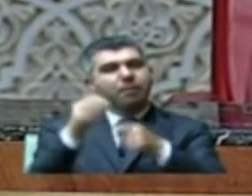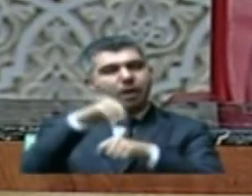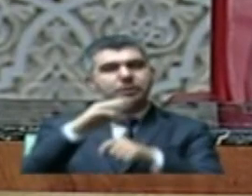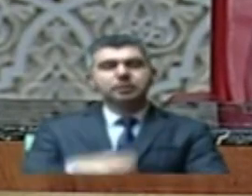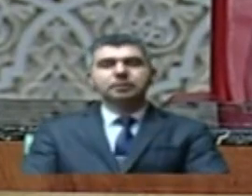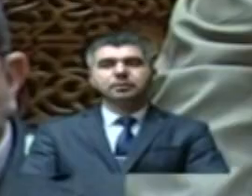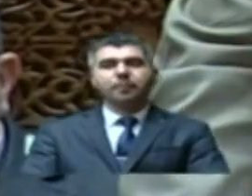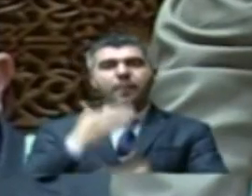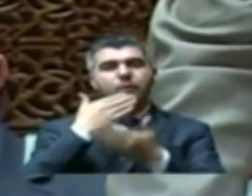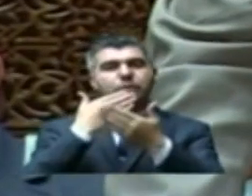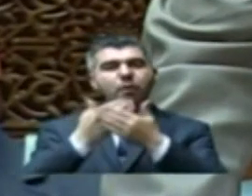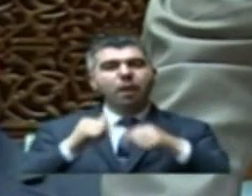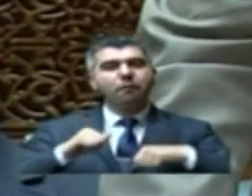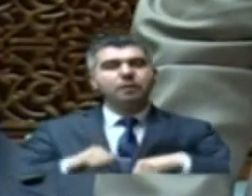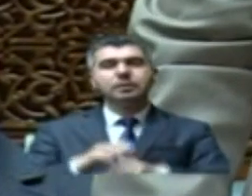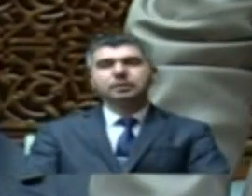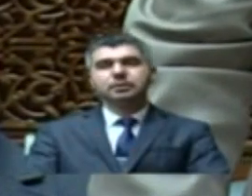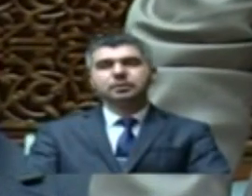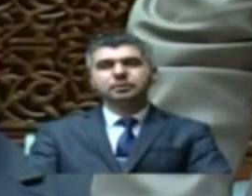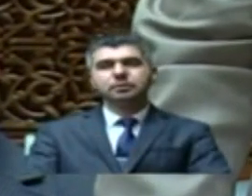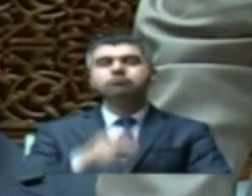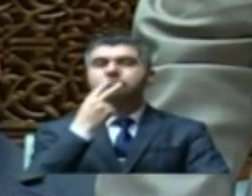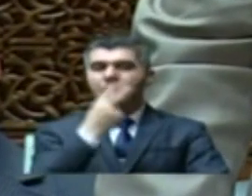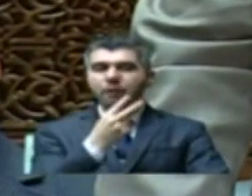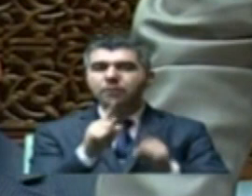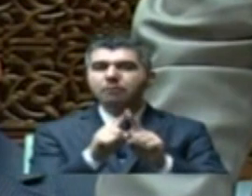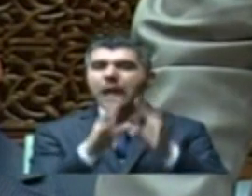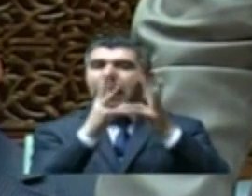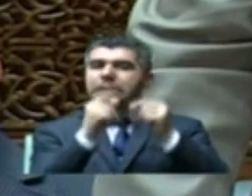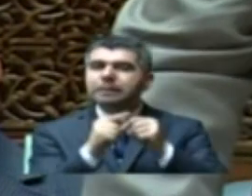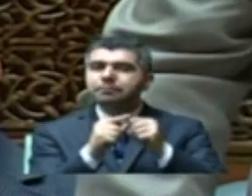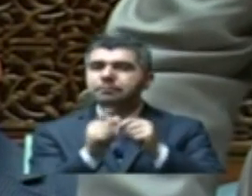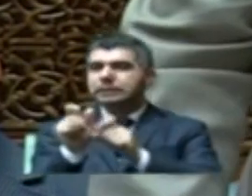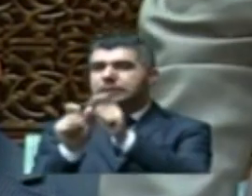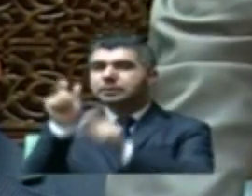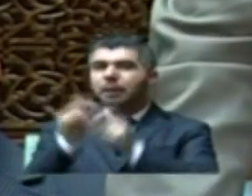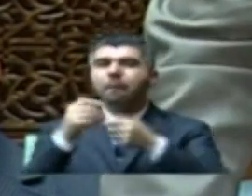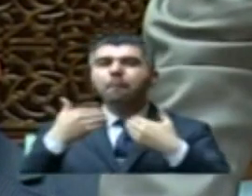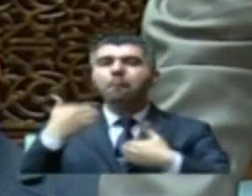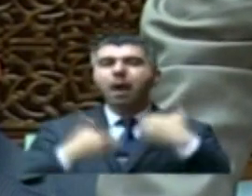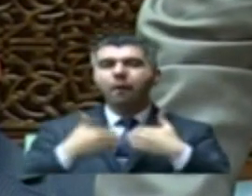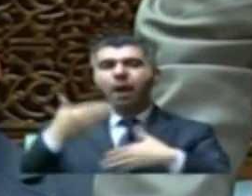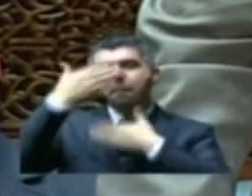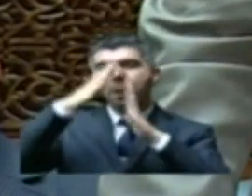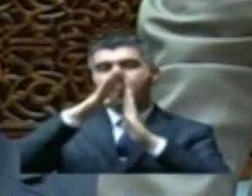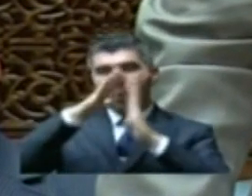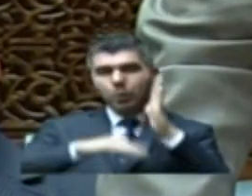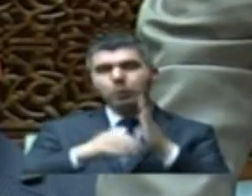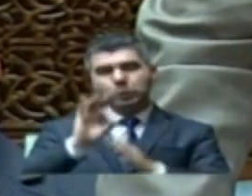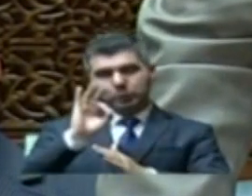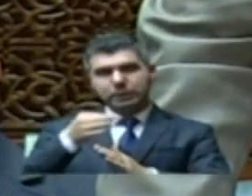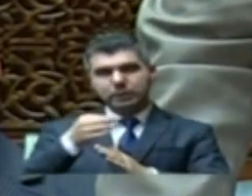سيدة الوزيرة، طبعا طلعت على البحث الوطني الثاني حول الإعاقة، وهو بحث قيم